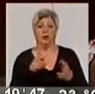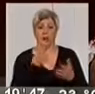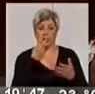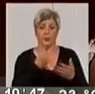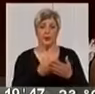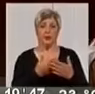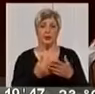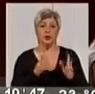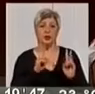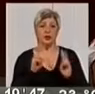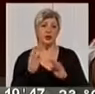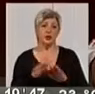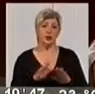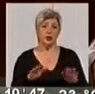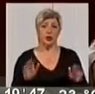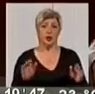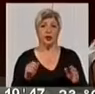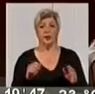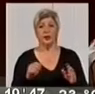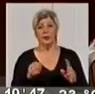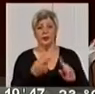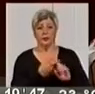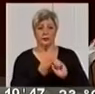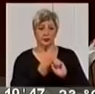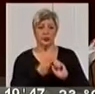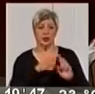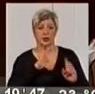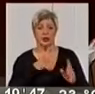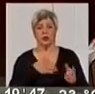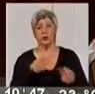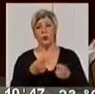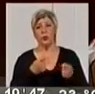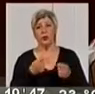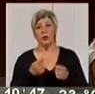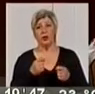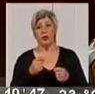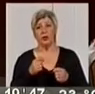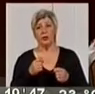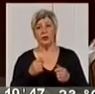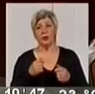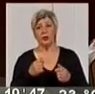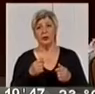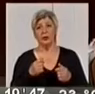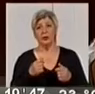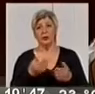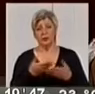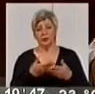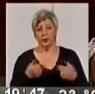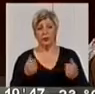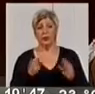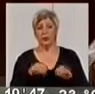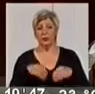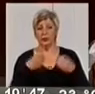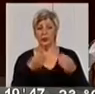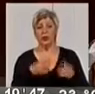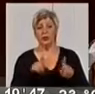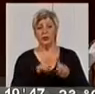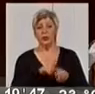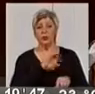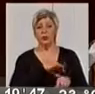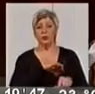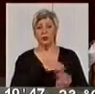кошти, які дітей і так далі, тому що комунікують з нашими управліннями. А до нас ми їм надаємо, безумовно, таку правову допомогу,